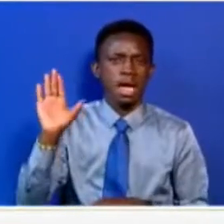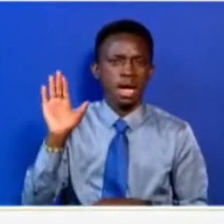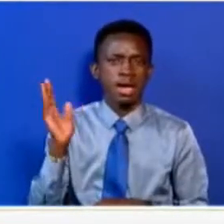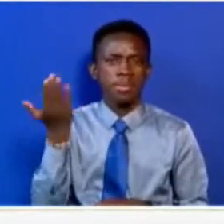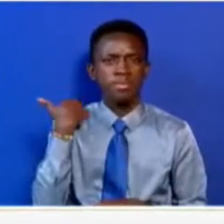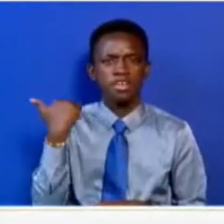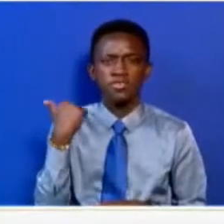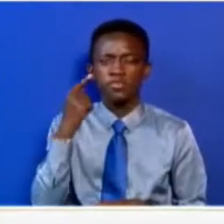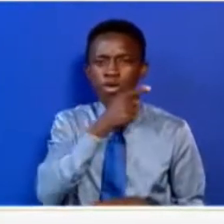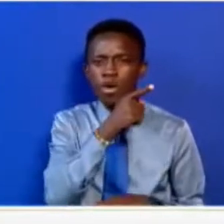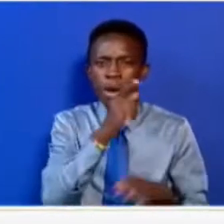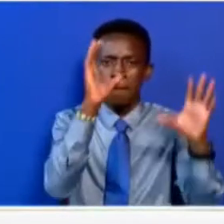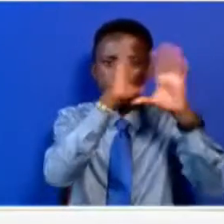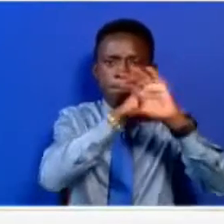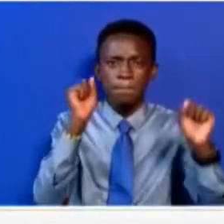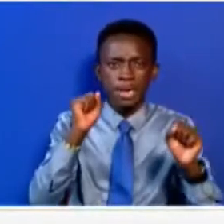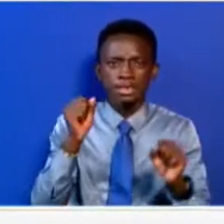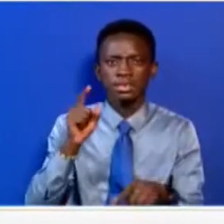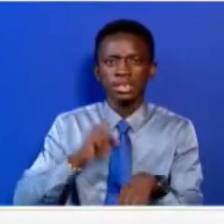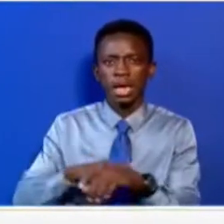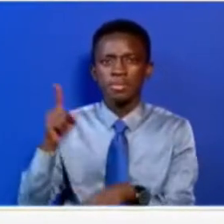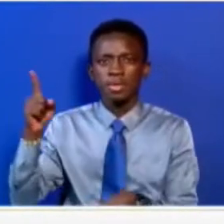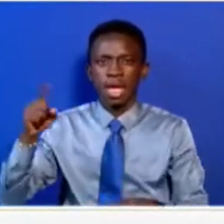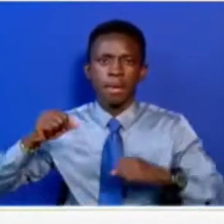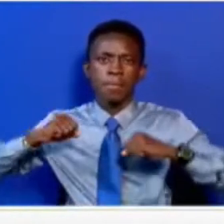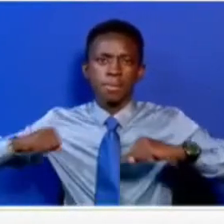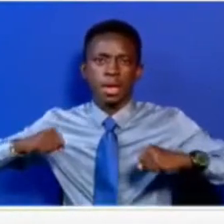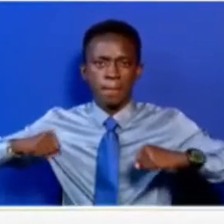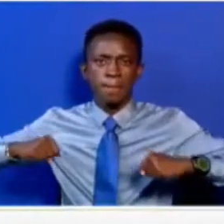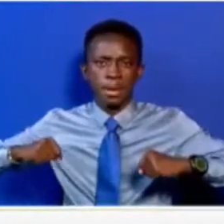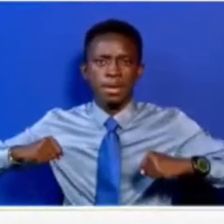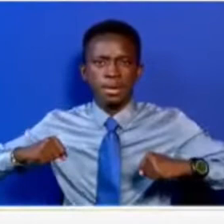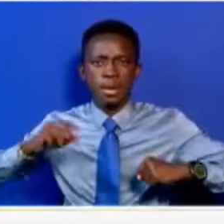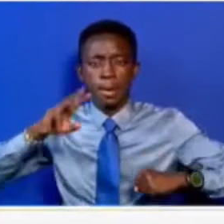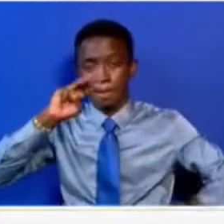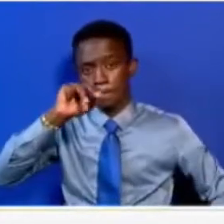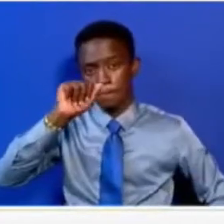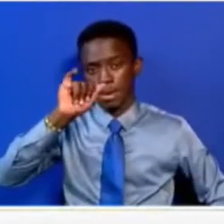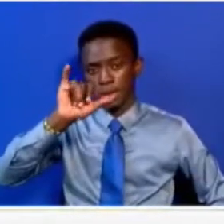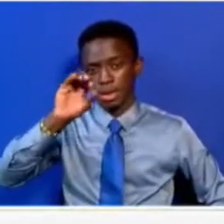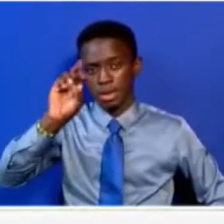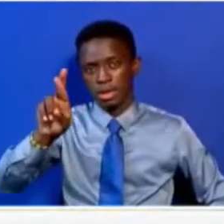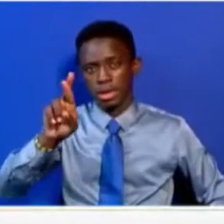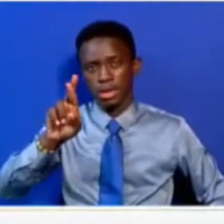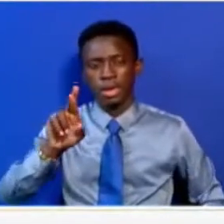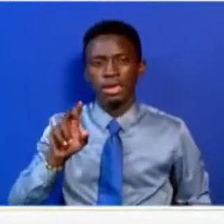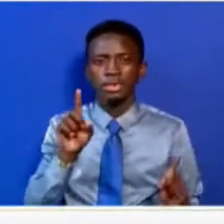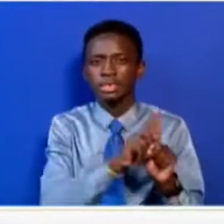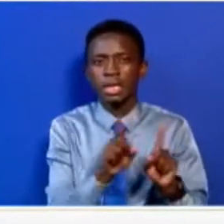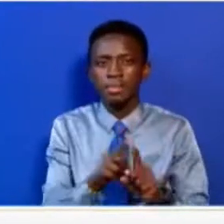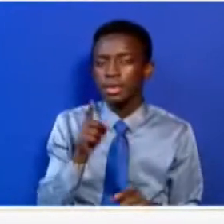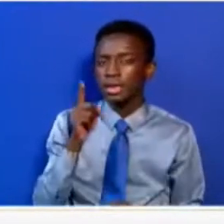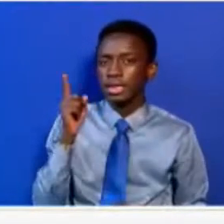mayor. Nilikumbusha yeye. Kwa hakika alikumbuka.